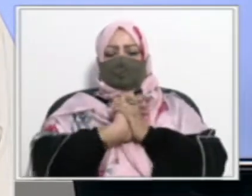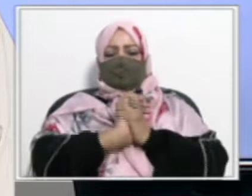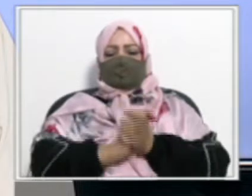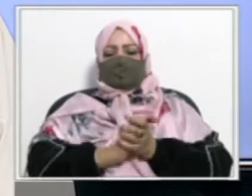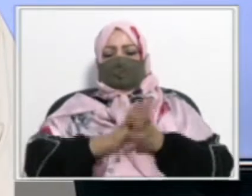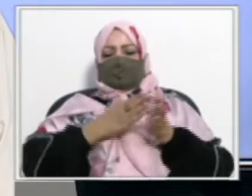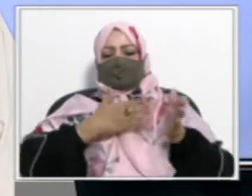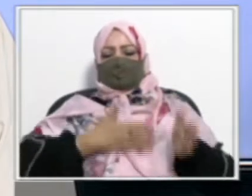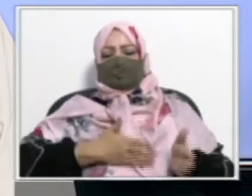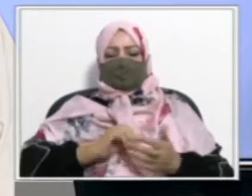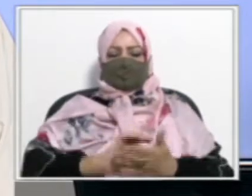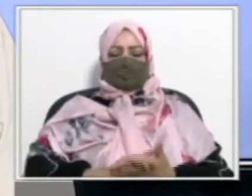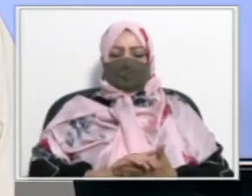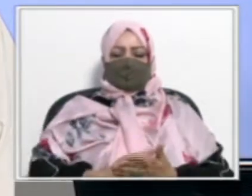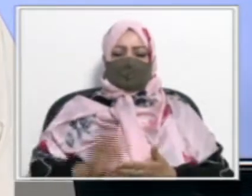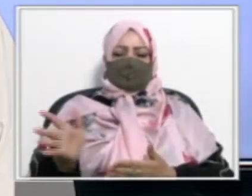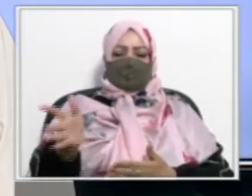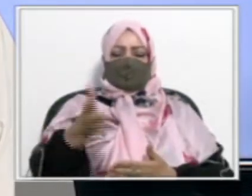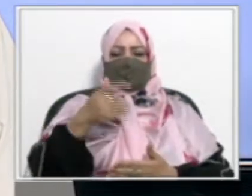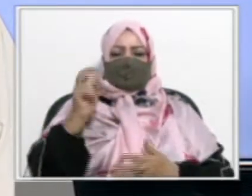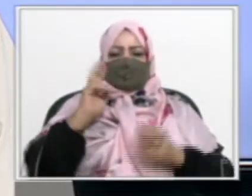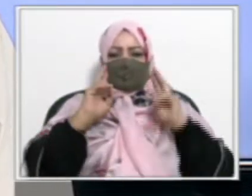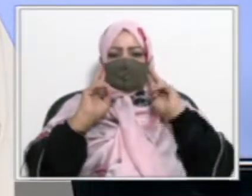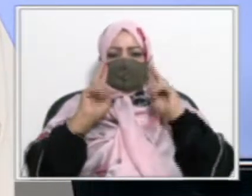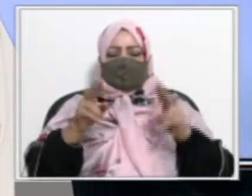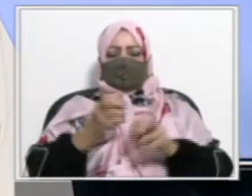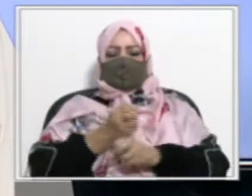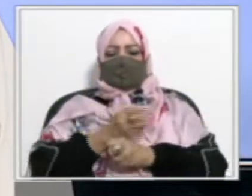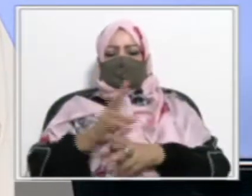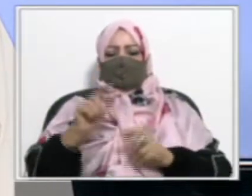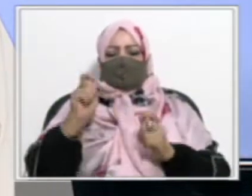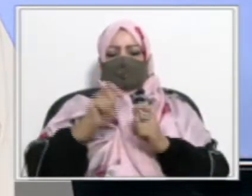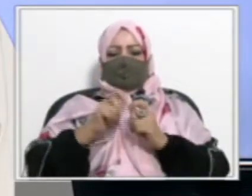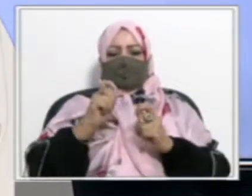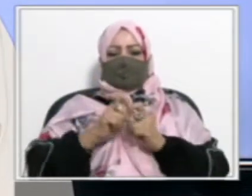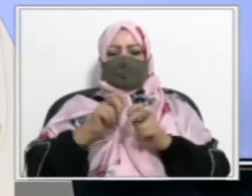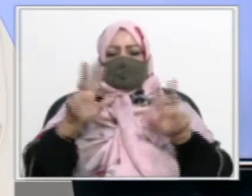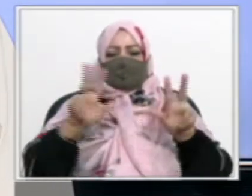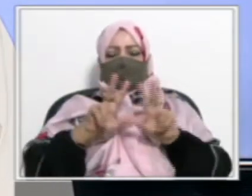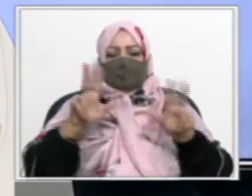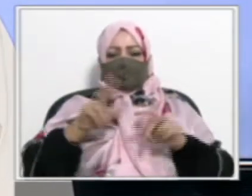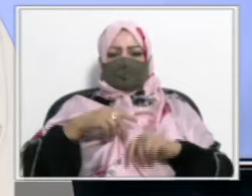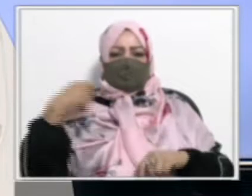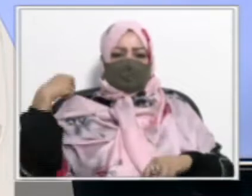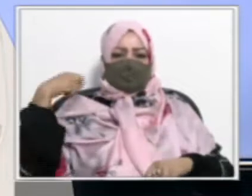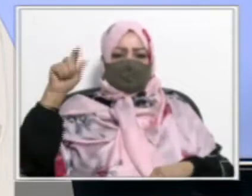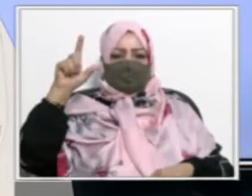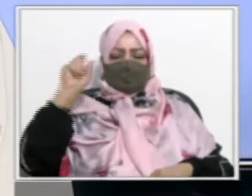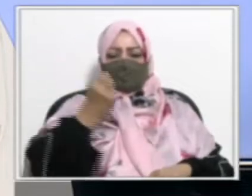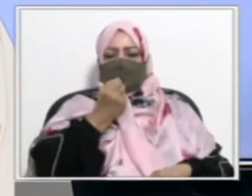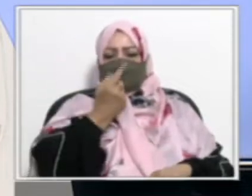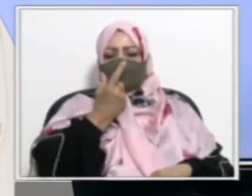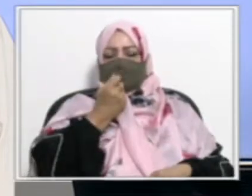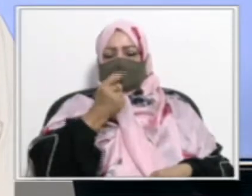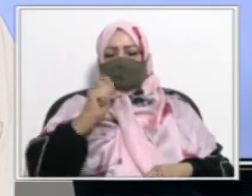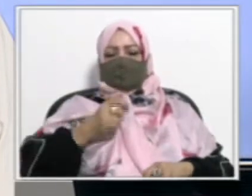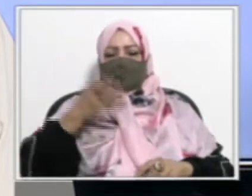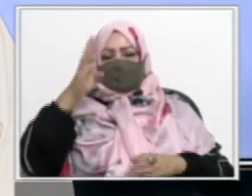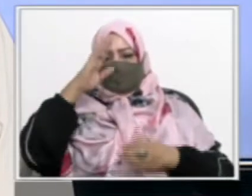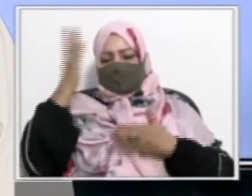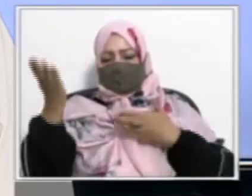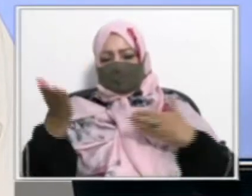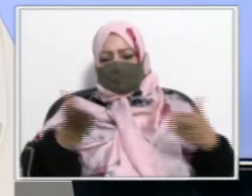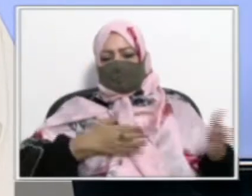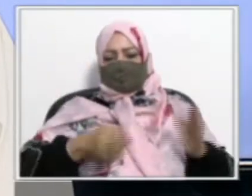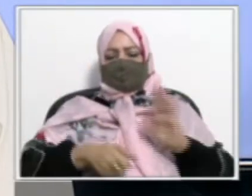بكم. يتجدد اللقاء مع برنامجكم الأسبوعي مع دار الإفتاء،